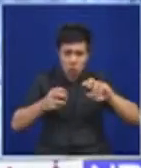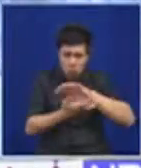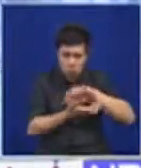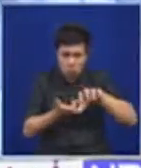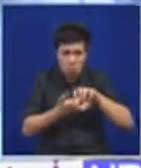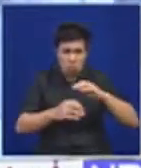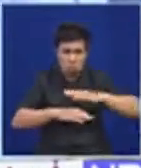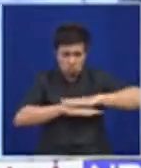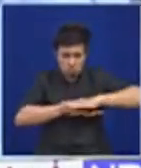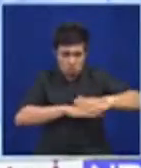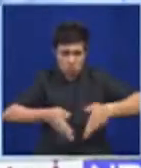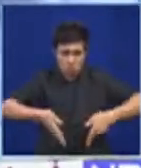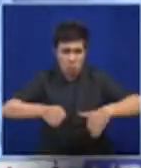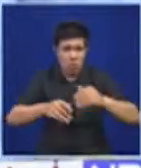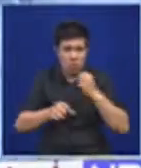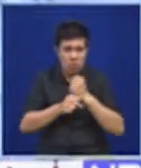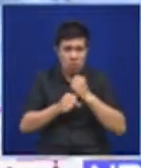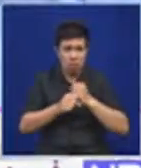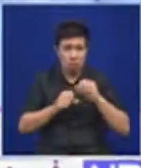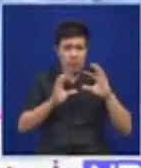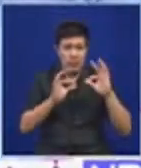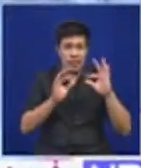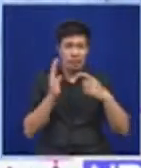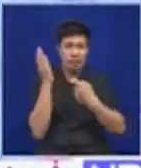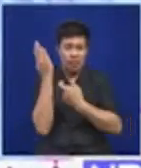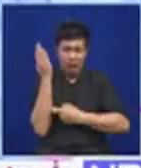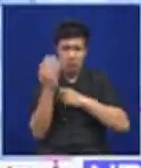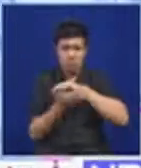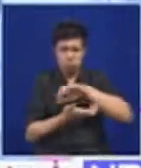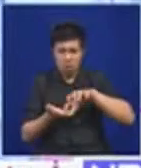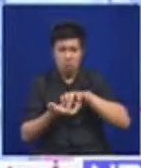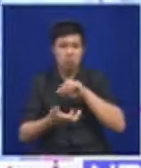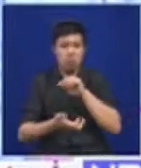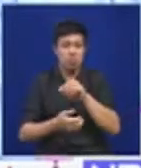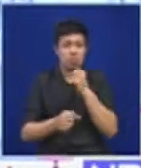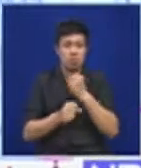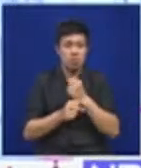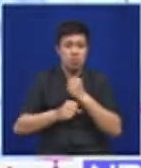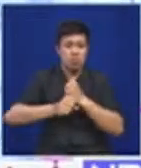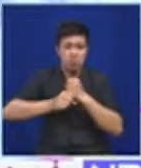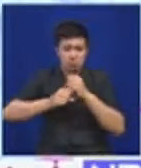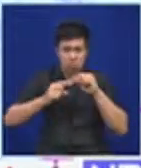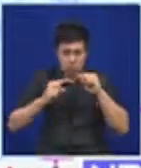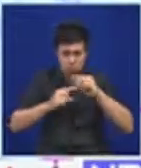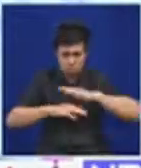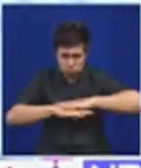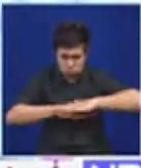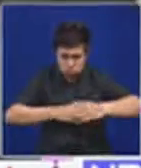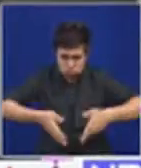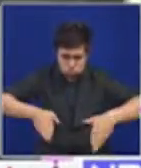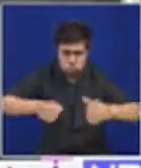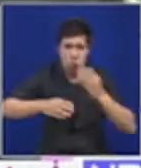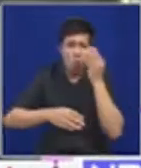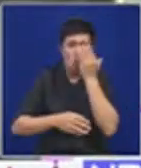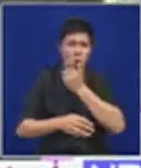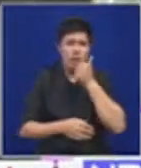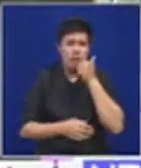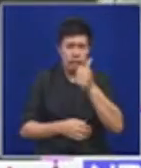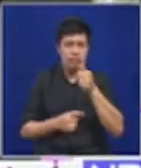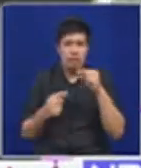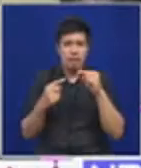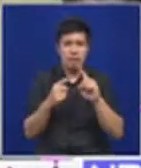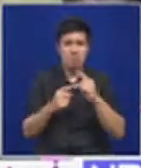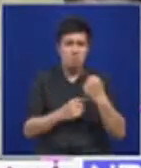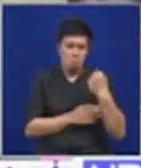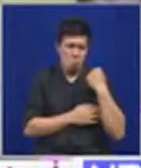ดุปูพื้นถนนที่นำยางพารามาผสมกับแอสฟัลต์นะครับจนทำให้เป็นถนนลาดยางที่มีคุณภาพสูงมีความ